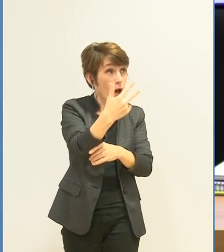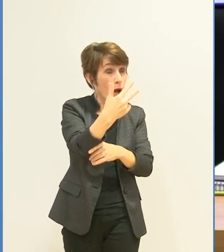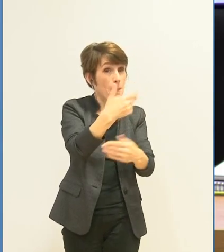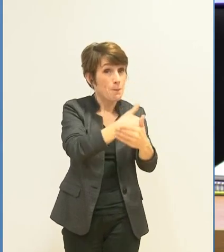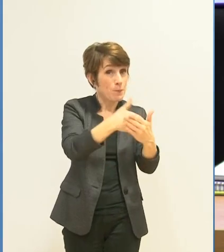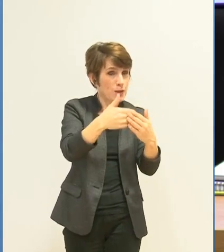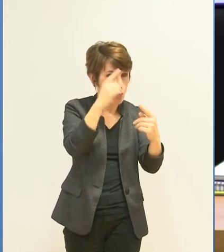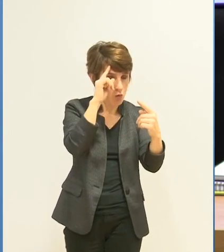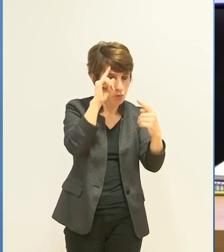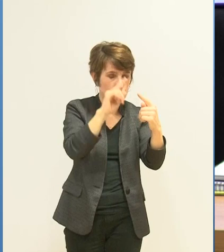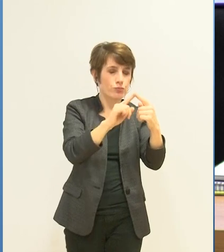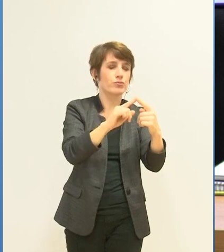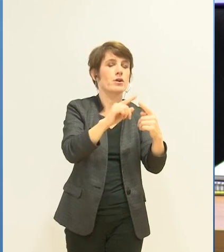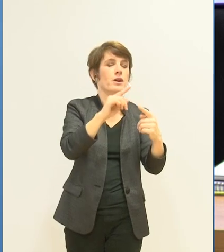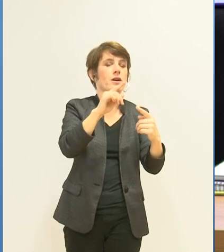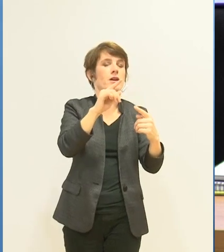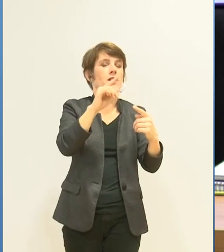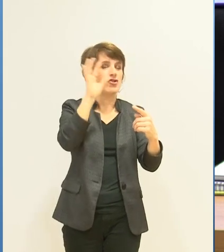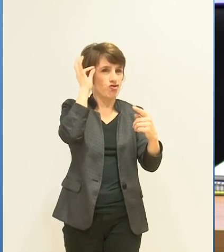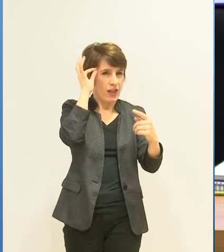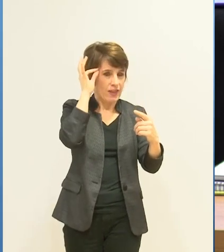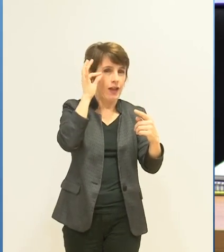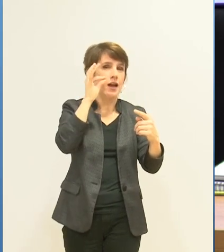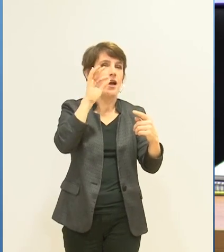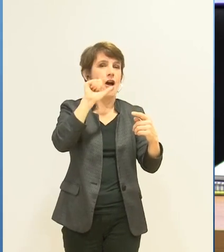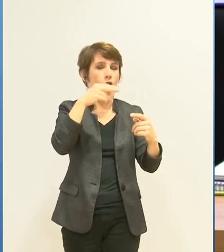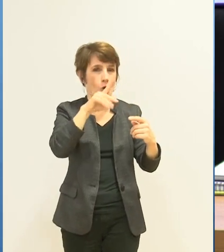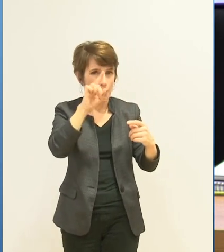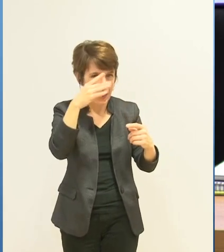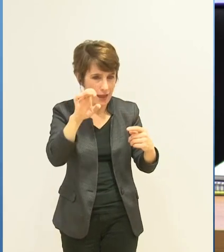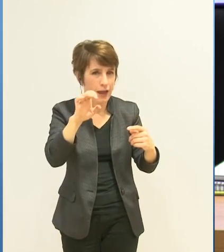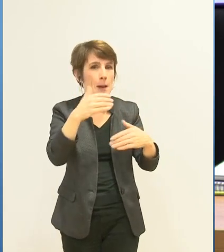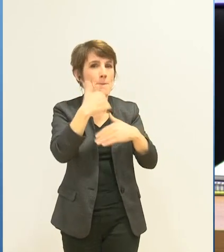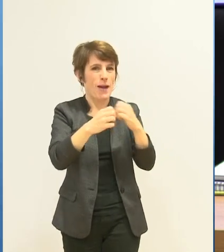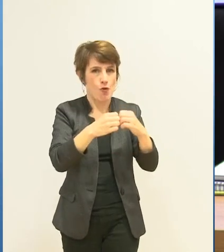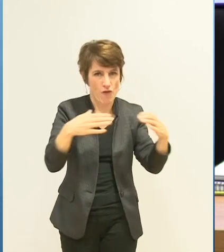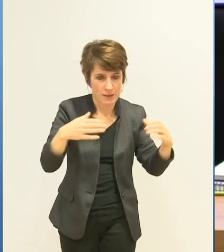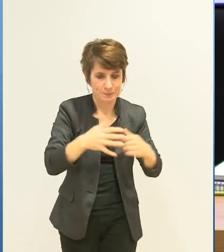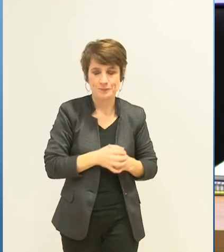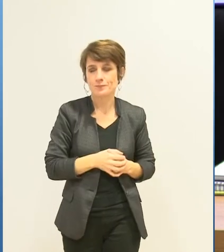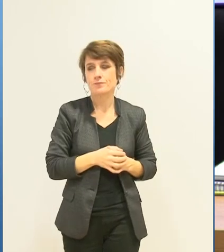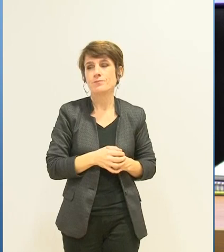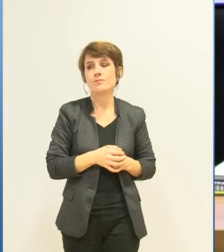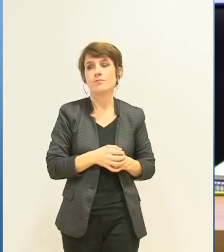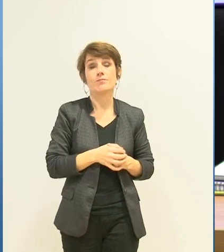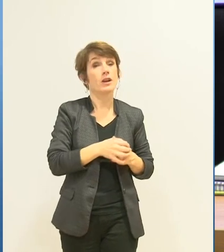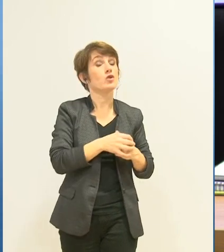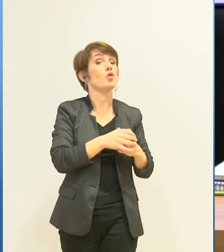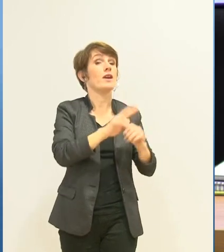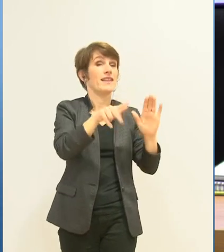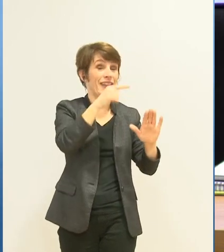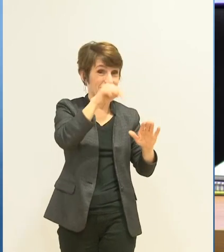scolaire châtain en paix rhdp levée donc les choses étaient présentées ainsi 13.4 dont